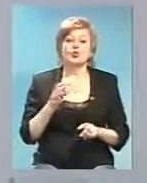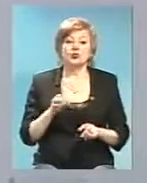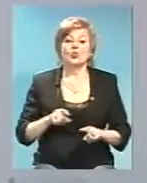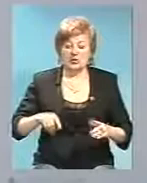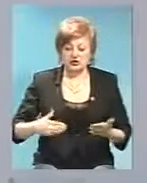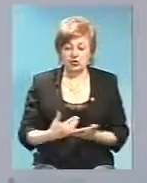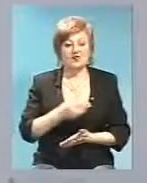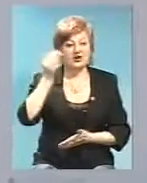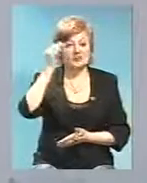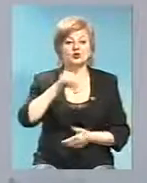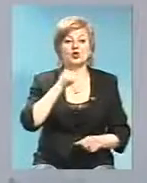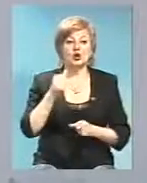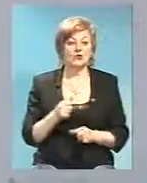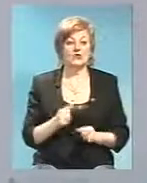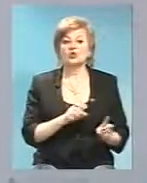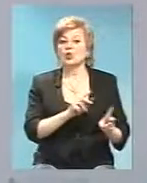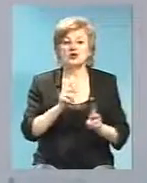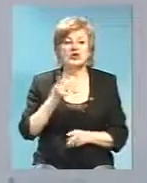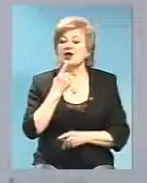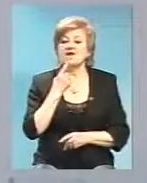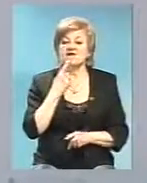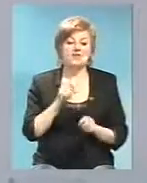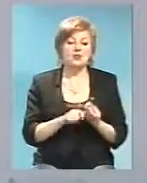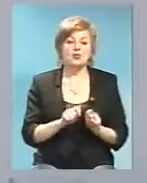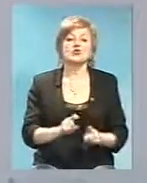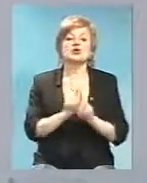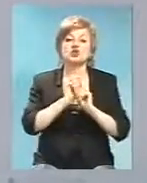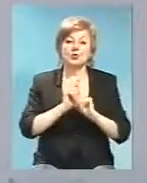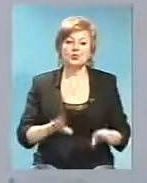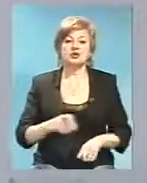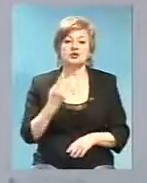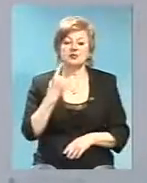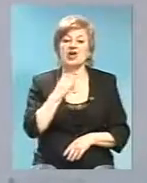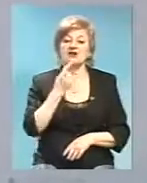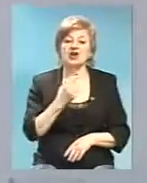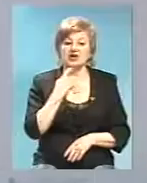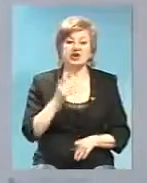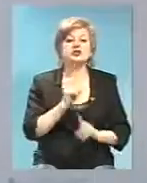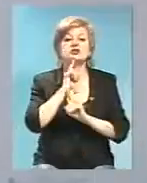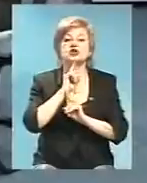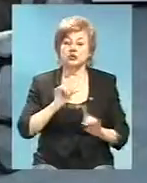нового навчального року ніяких випробувань для дітей першого класу не буде